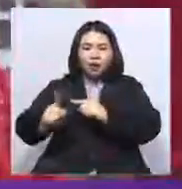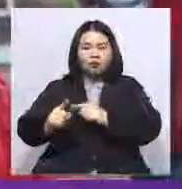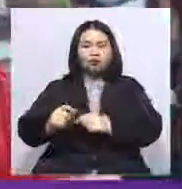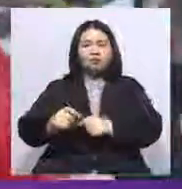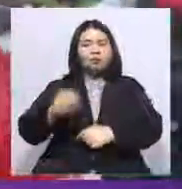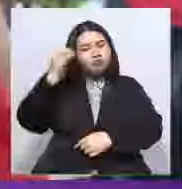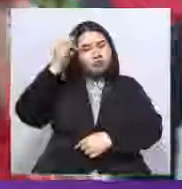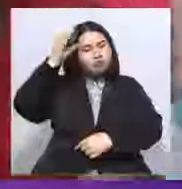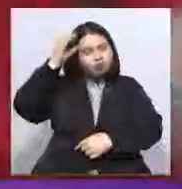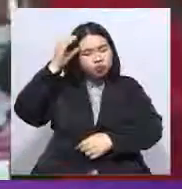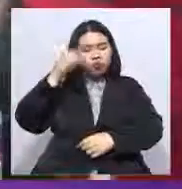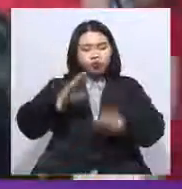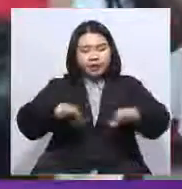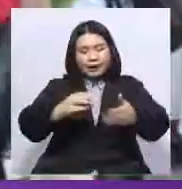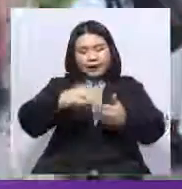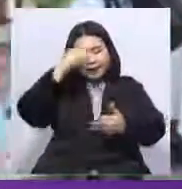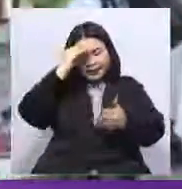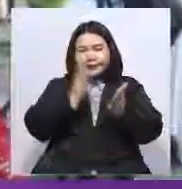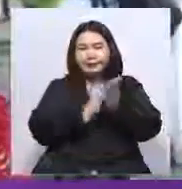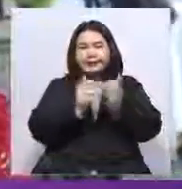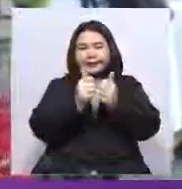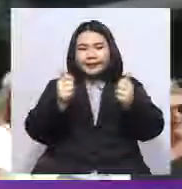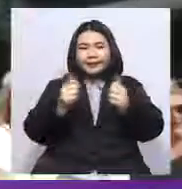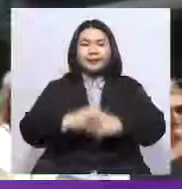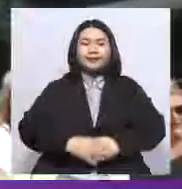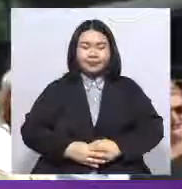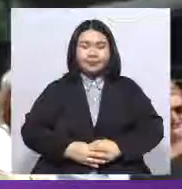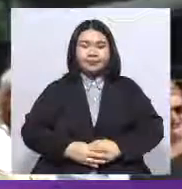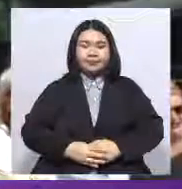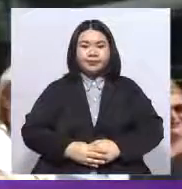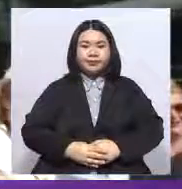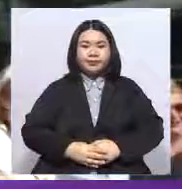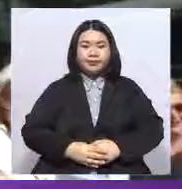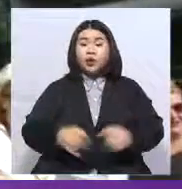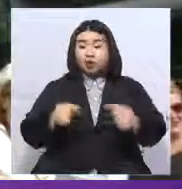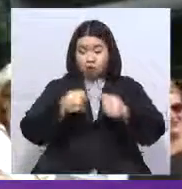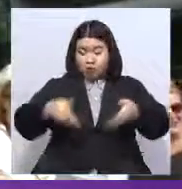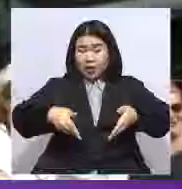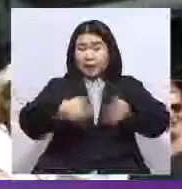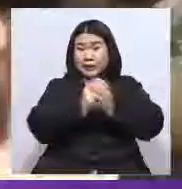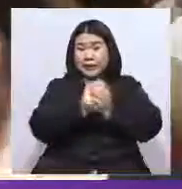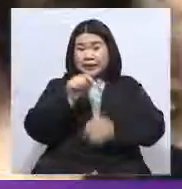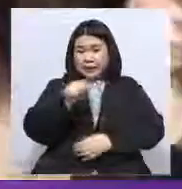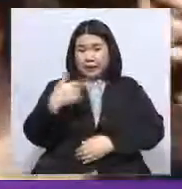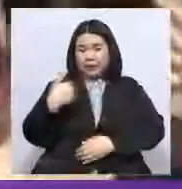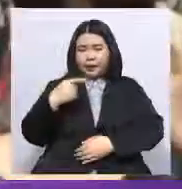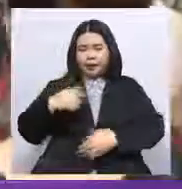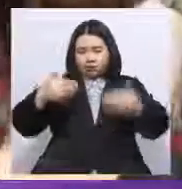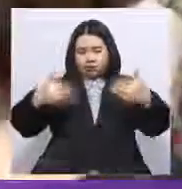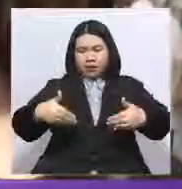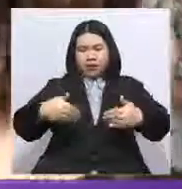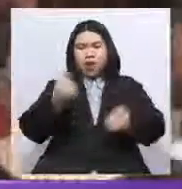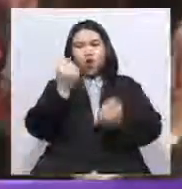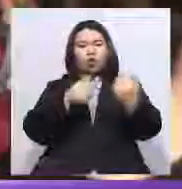ปัญญาให้หลานเรียนหนังสือเก่งๆหน่อย ขณะที่พนักงานตรุษจีนเยาวราชปีนี้ได้มีการปิดถนนนะคะ